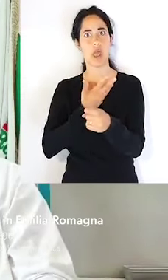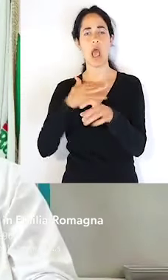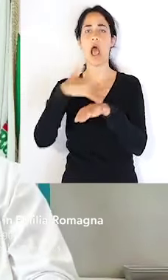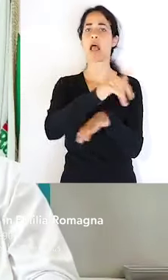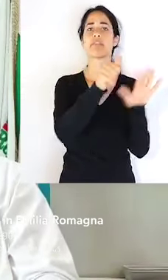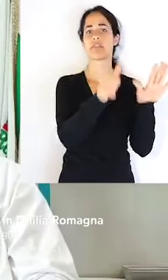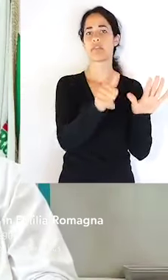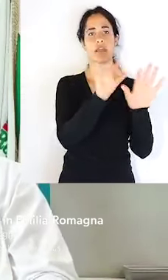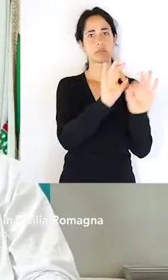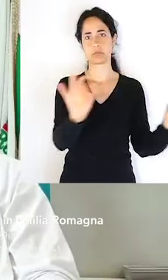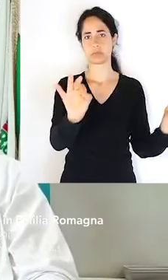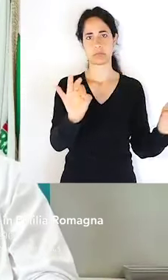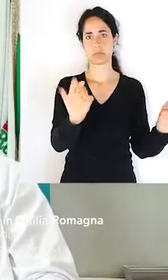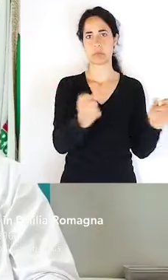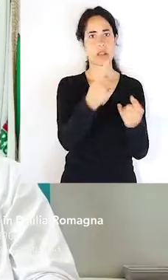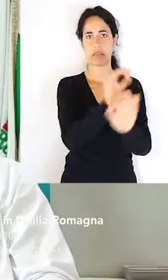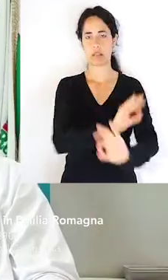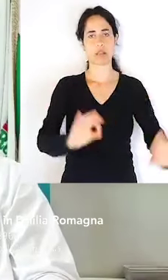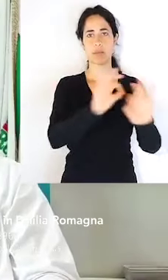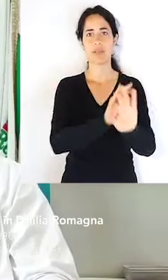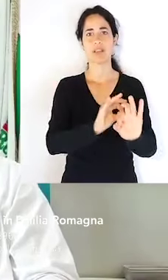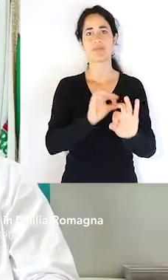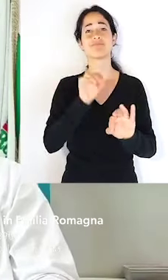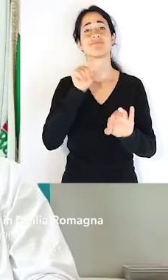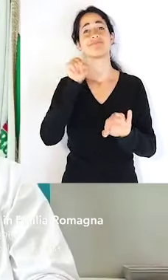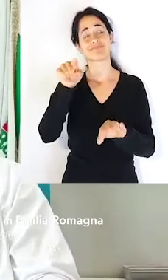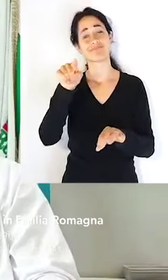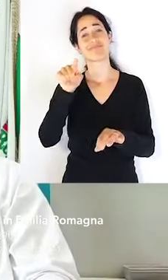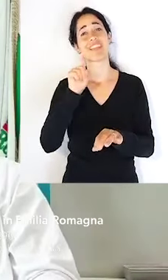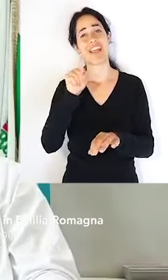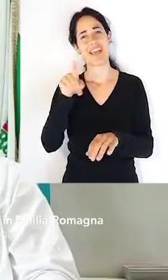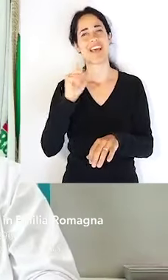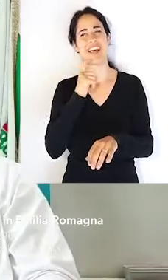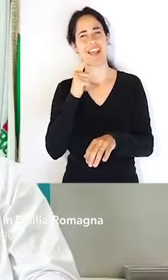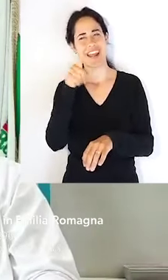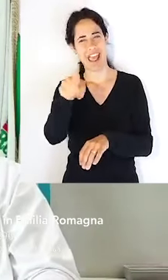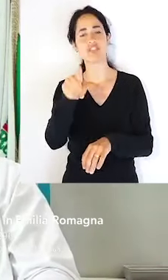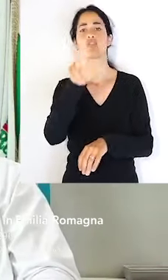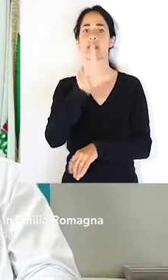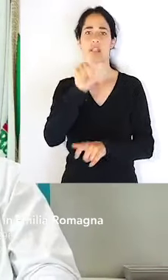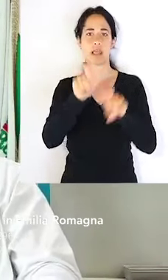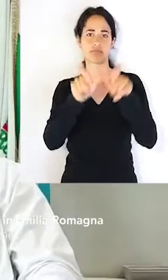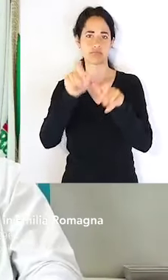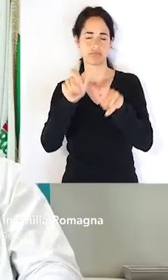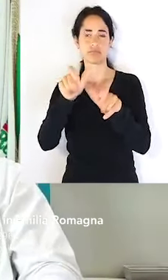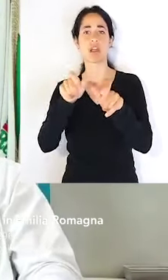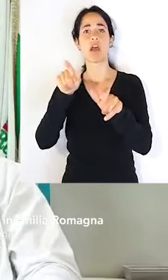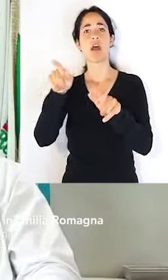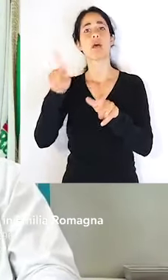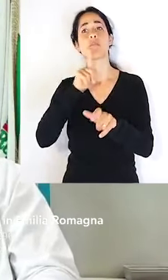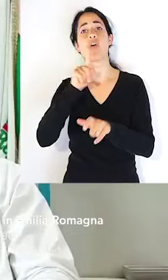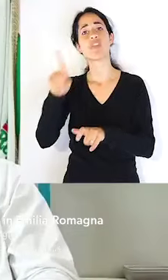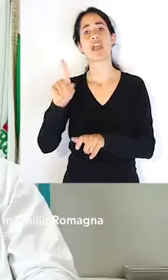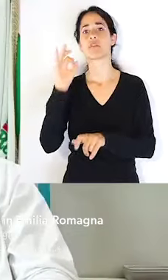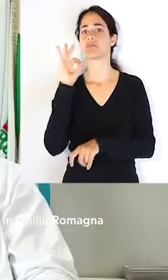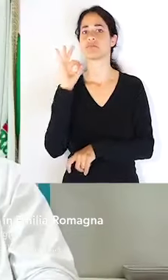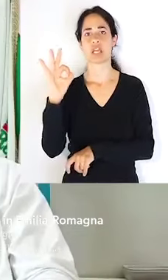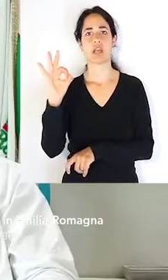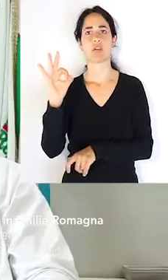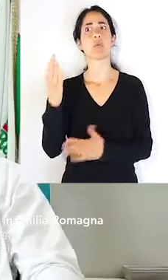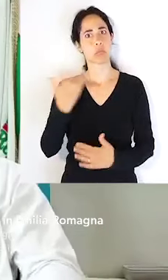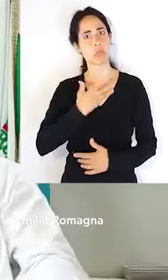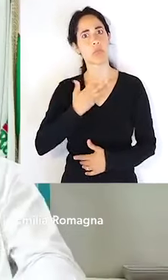6 asintomatici. A Reggio 3 casi positivi, a Modena 0. Ci sono molti